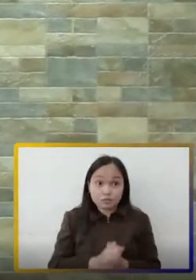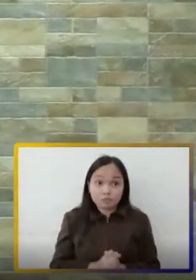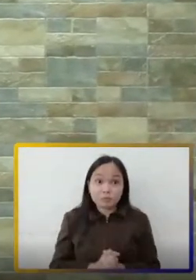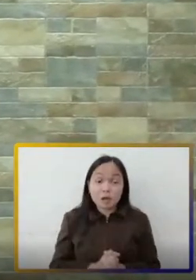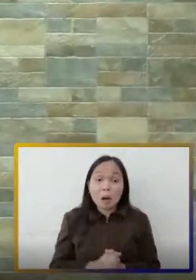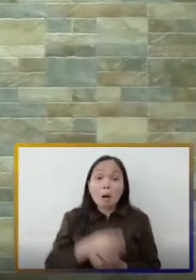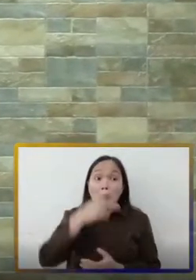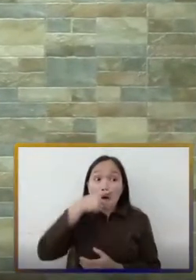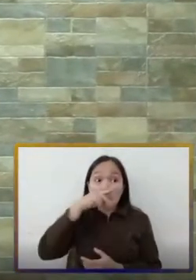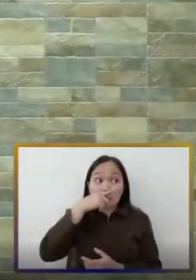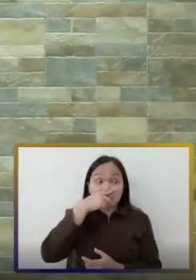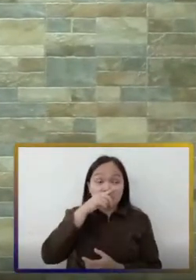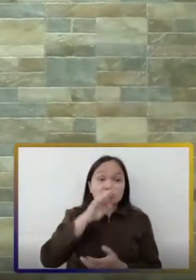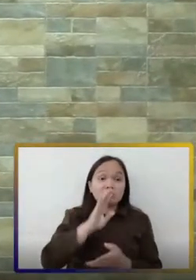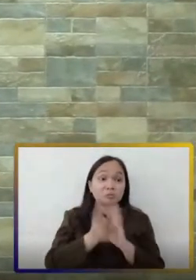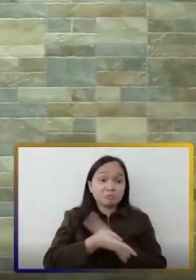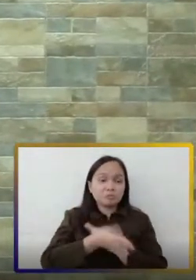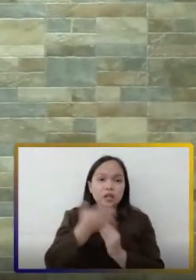hero.